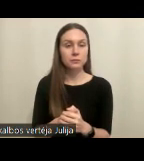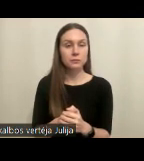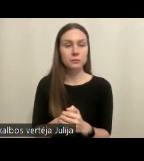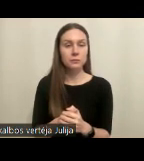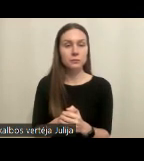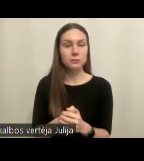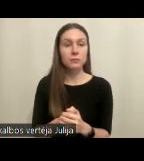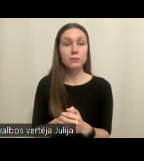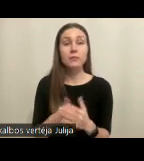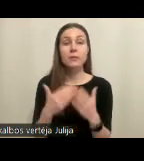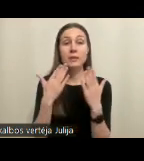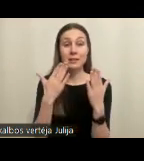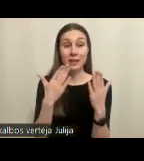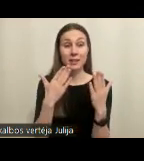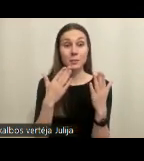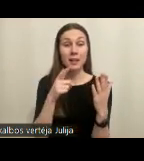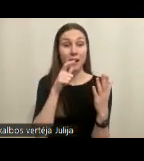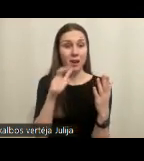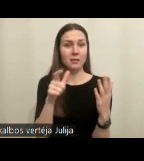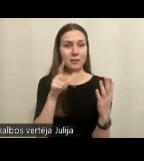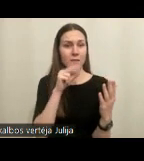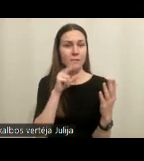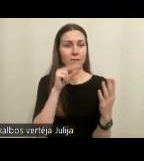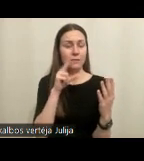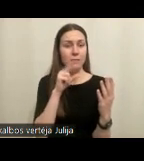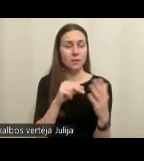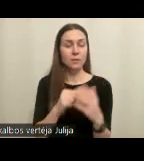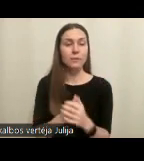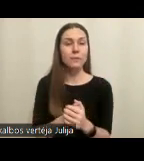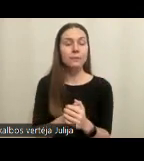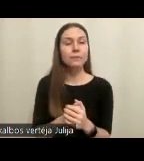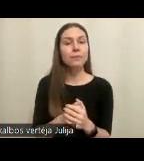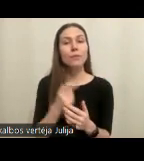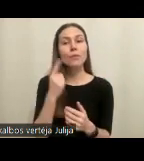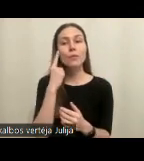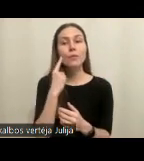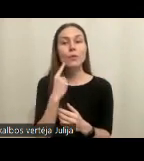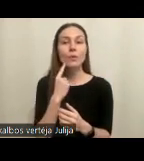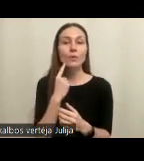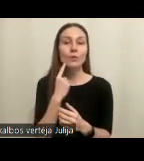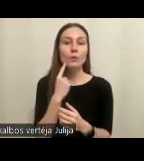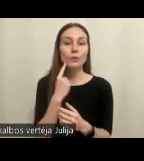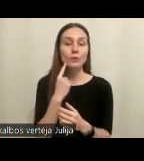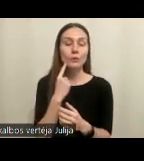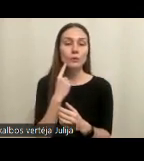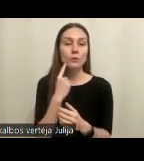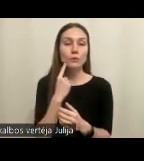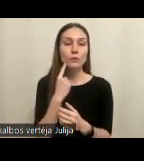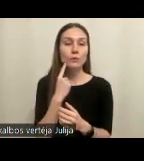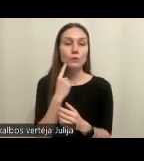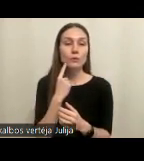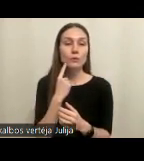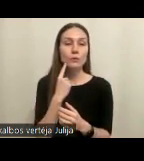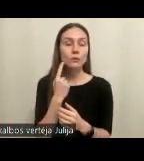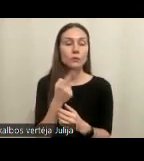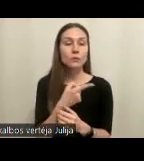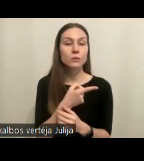Taigi, skaitimas garsiai. Dabar aš norėčiau jūs susijungti, susieti su jūsų